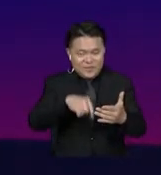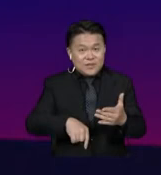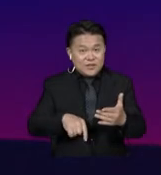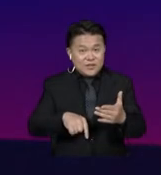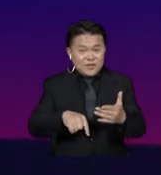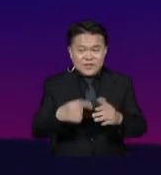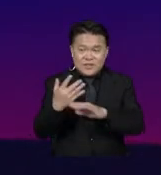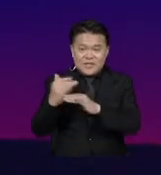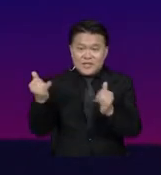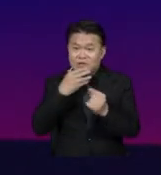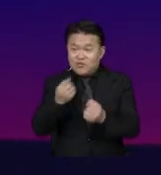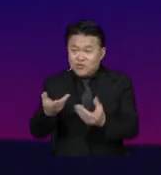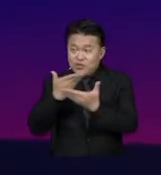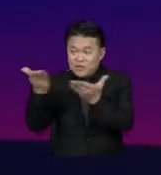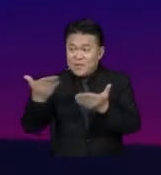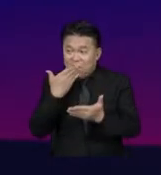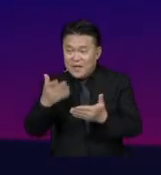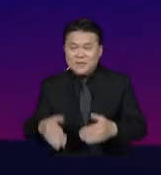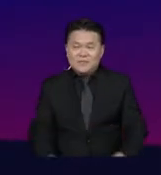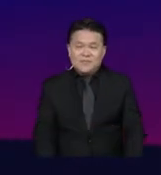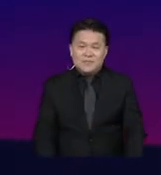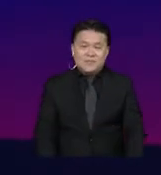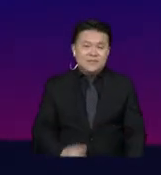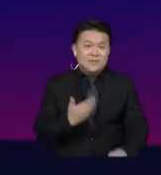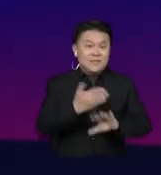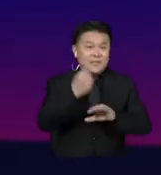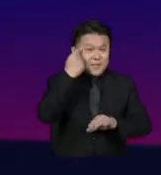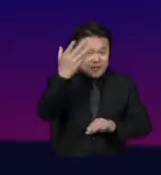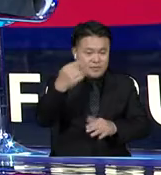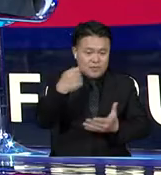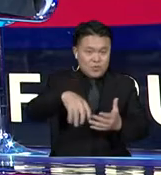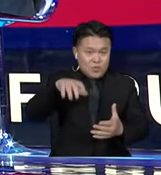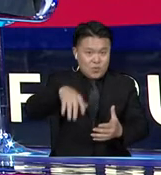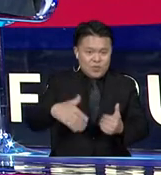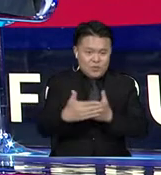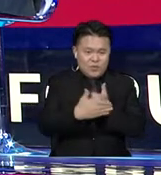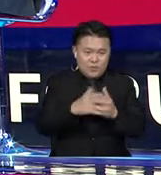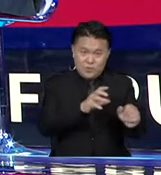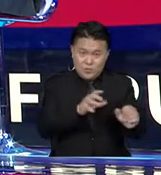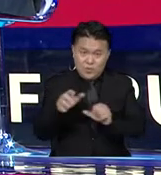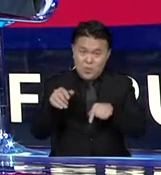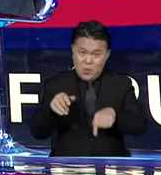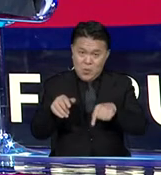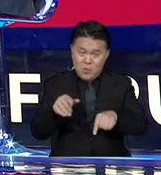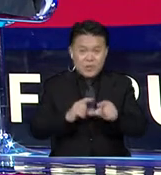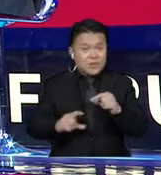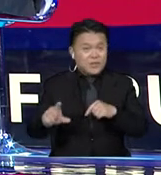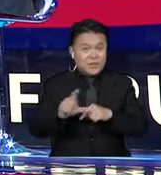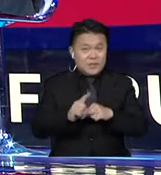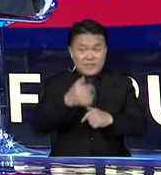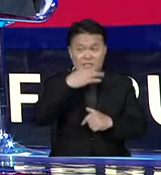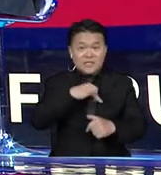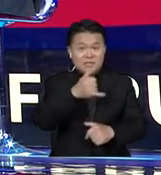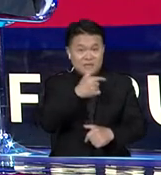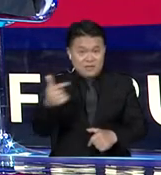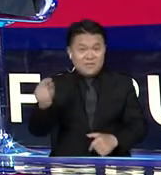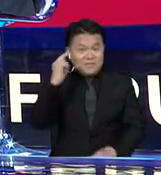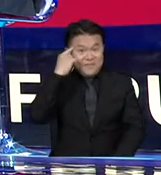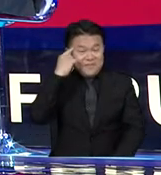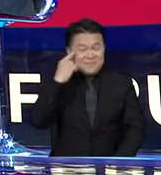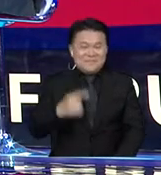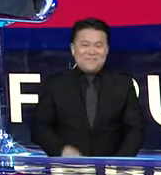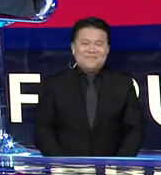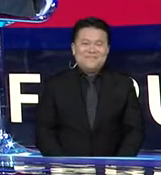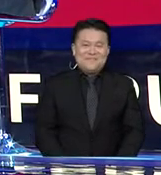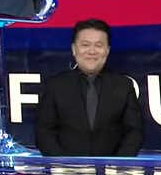네, 맞습니다. 교육의 현장에서 다정함이 소재로 쓰인다면 훨씬 더 그 효과가 클 것 같다는 생각을